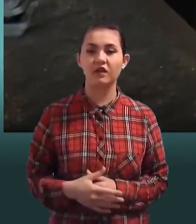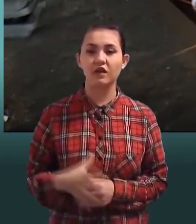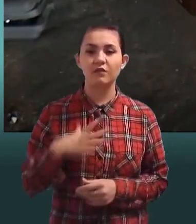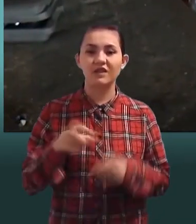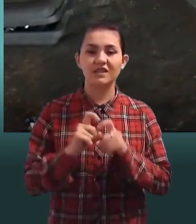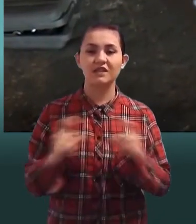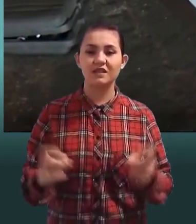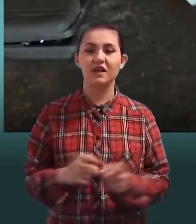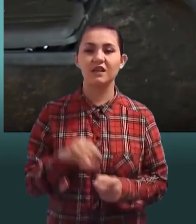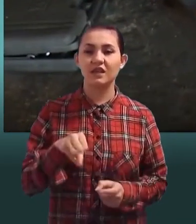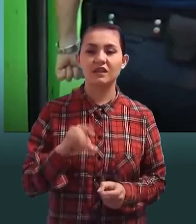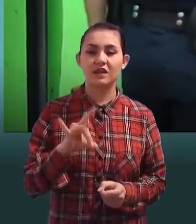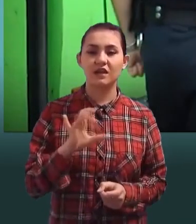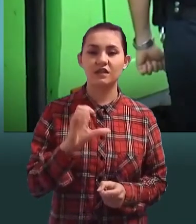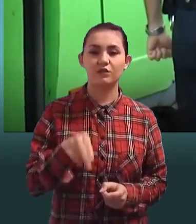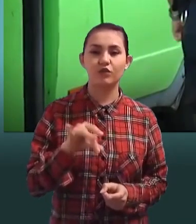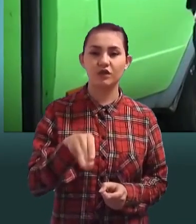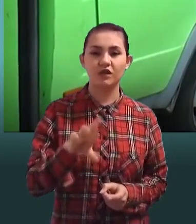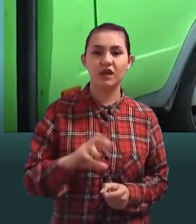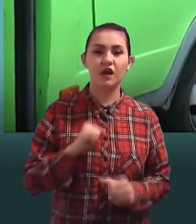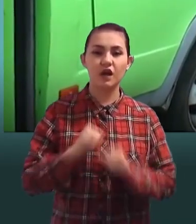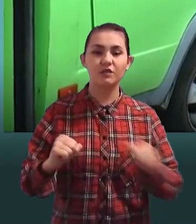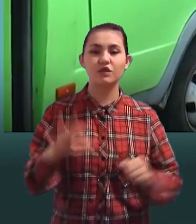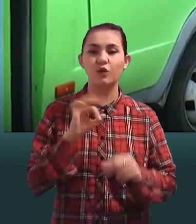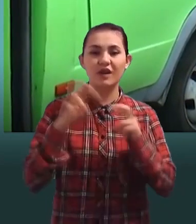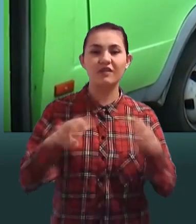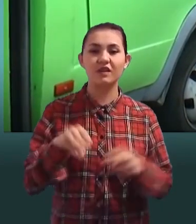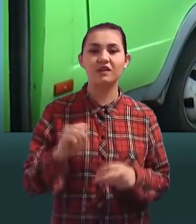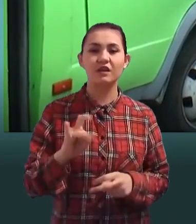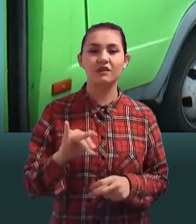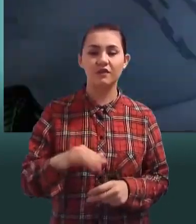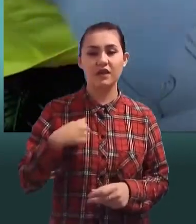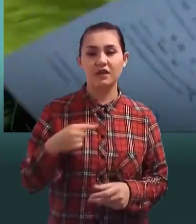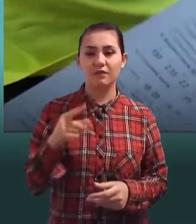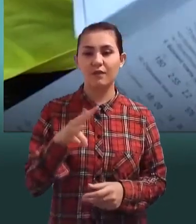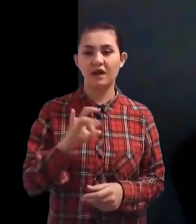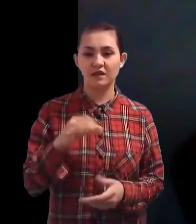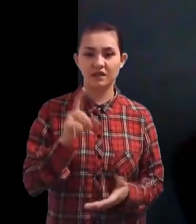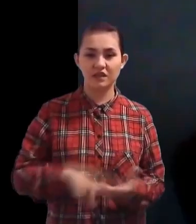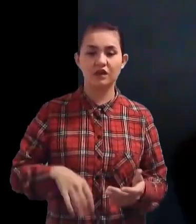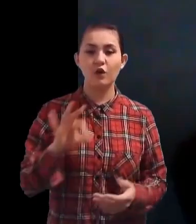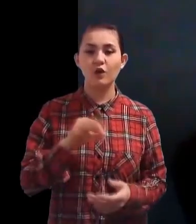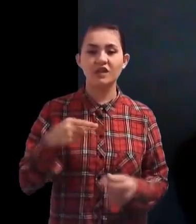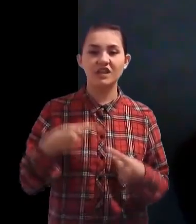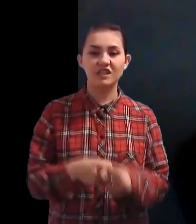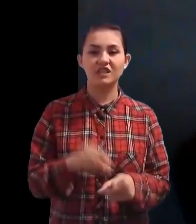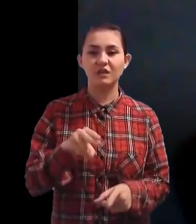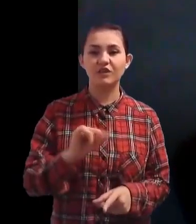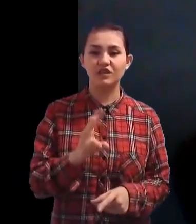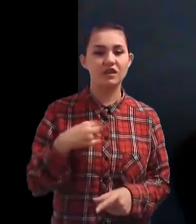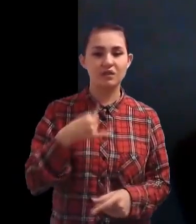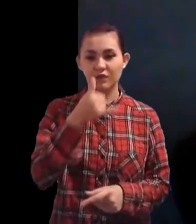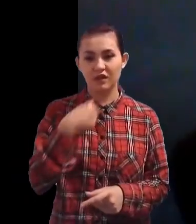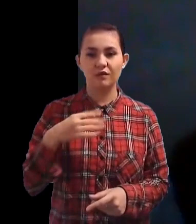очередной транспортной комиссии, я не могла по проверке тарифов, это МЭР ее обычно назначает, я по техническим причинам не могла участвовать, я член этой